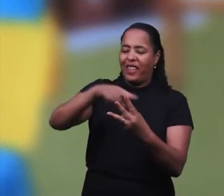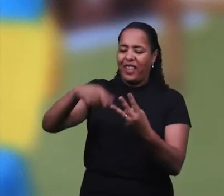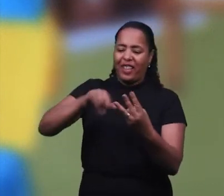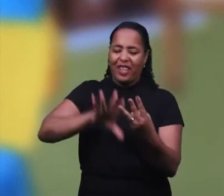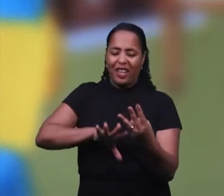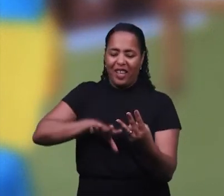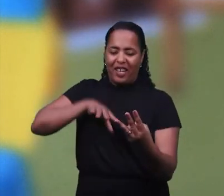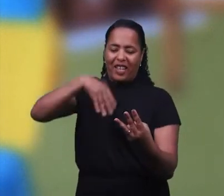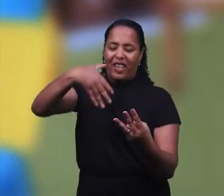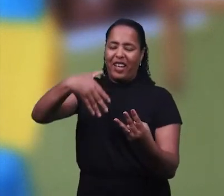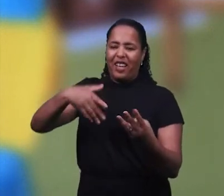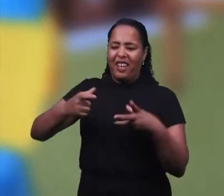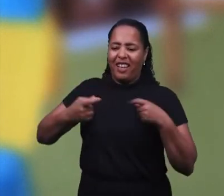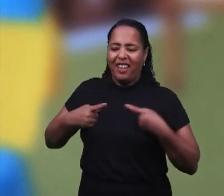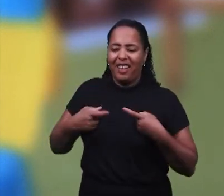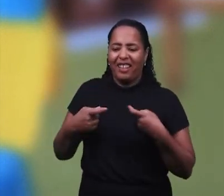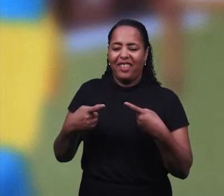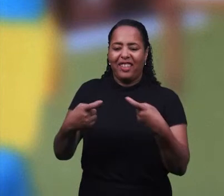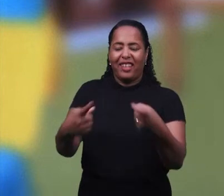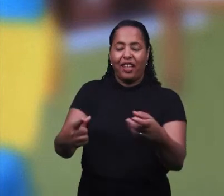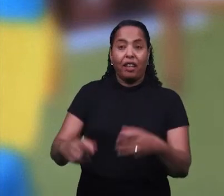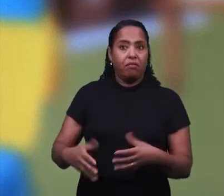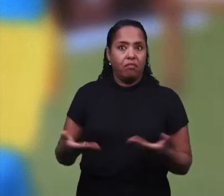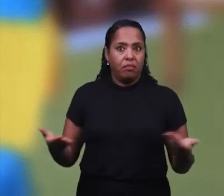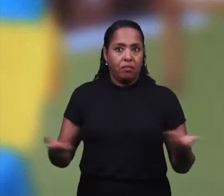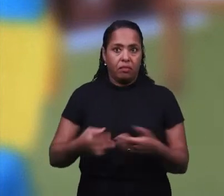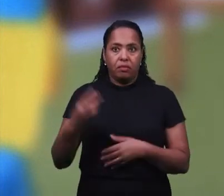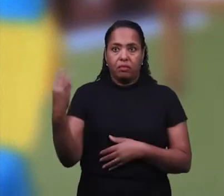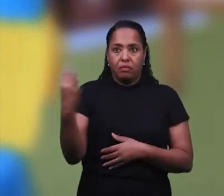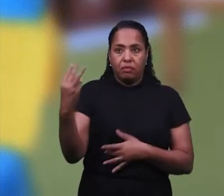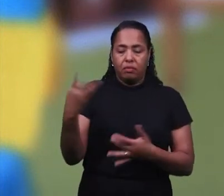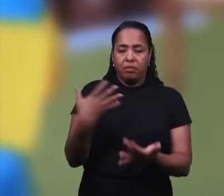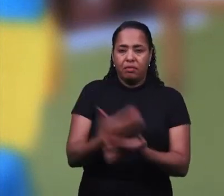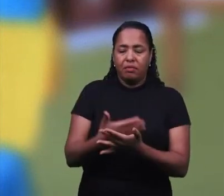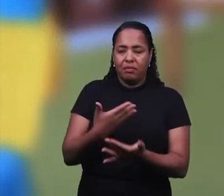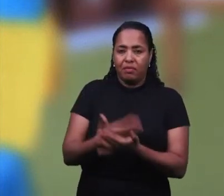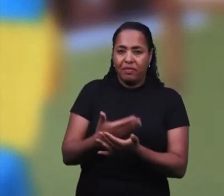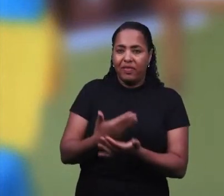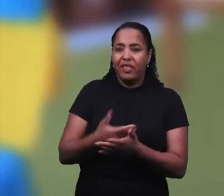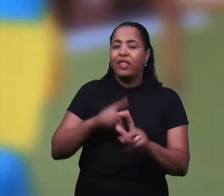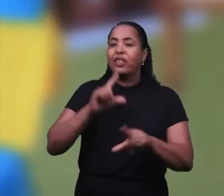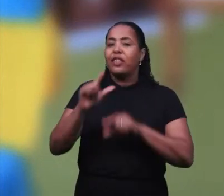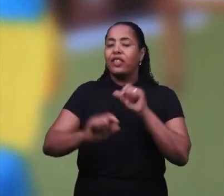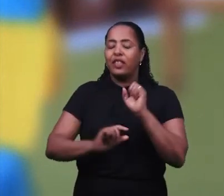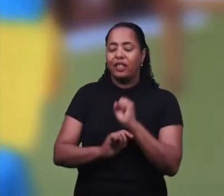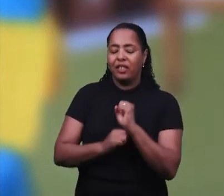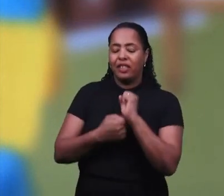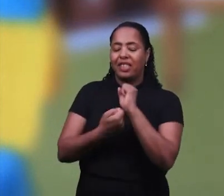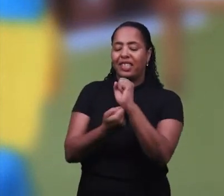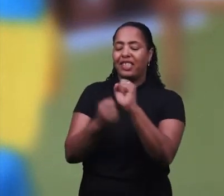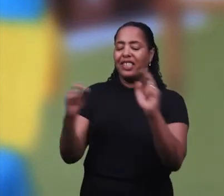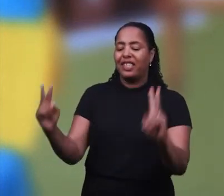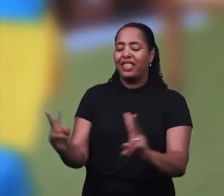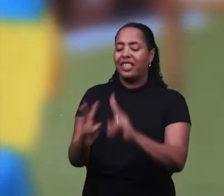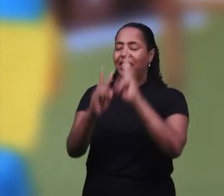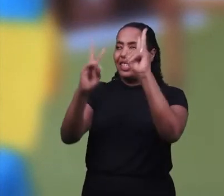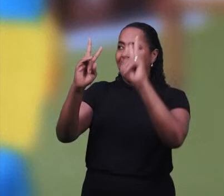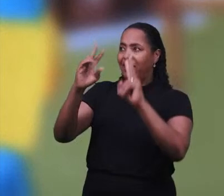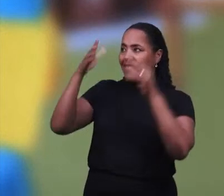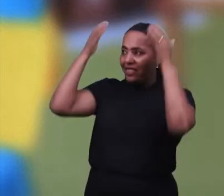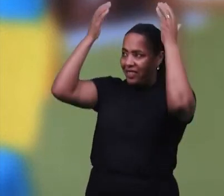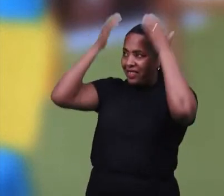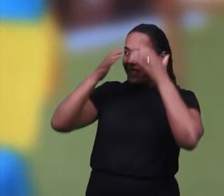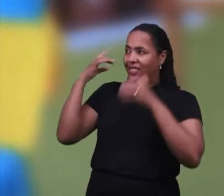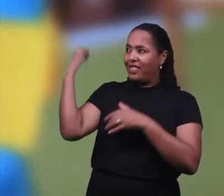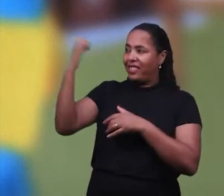ses vaillants, ses guerres. Et dans cette troisième étude, nous allons étudier sur le secret de la victoire